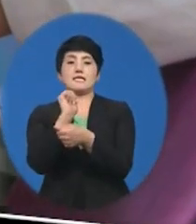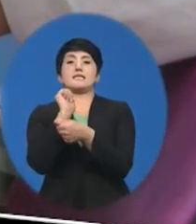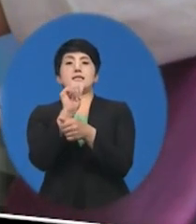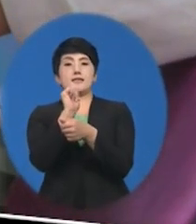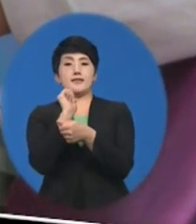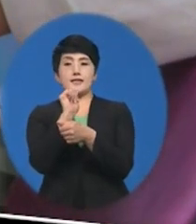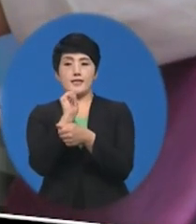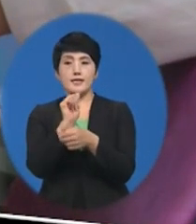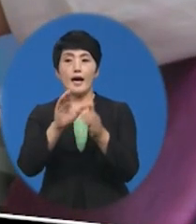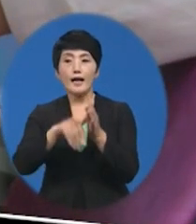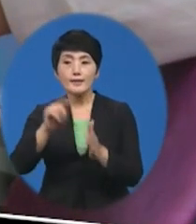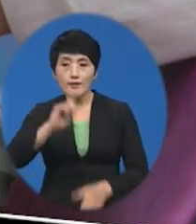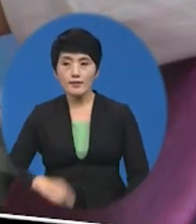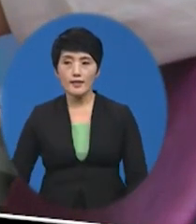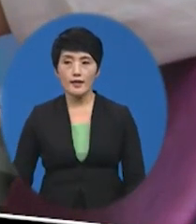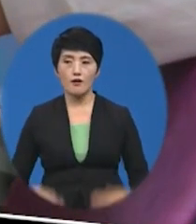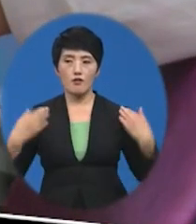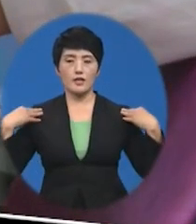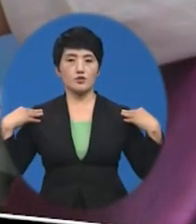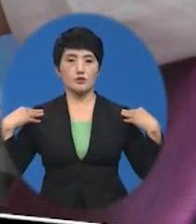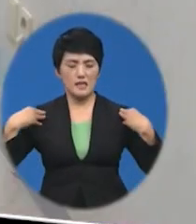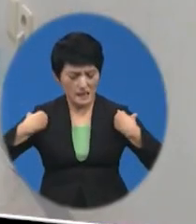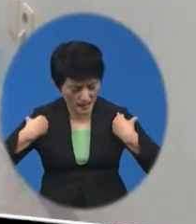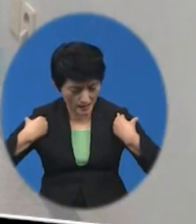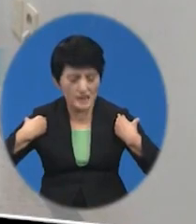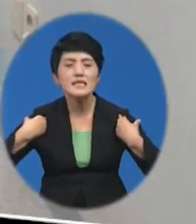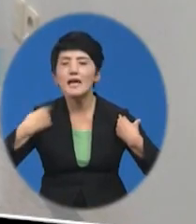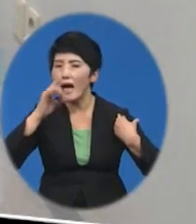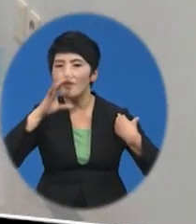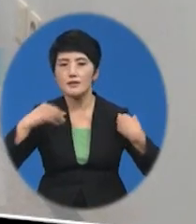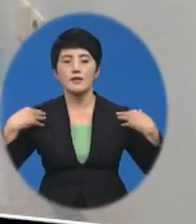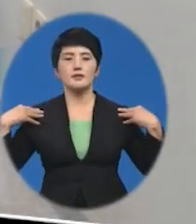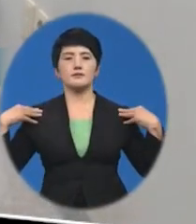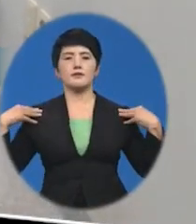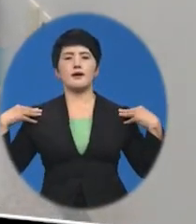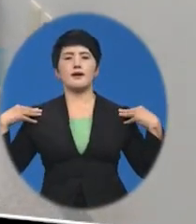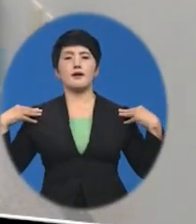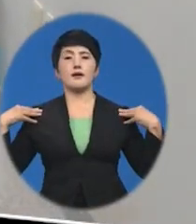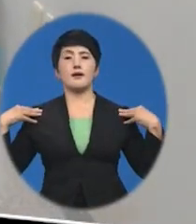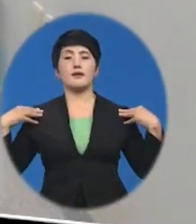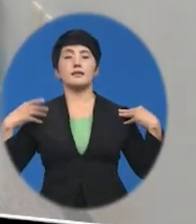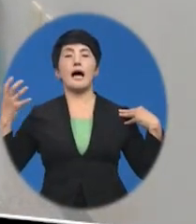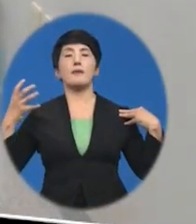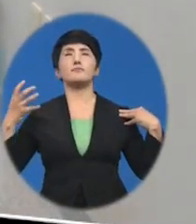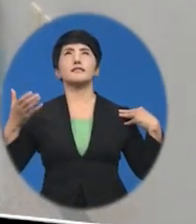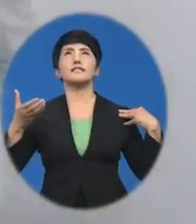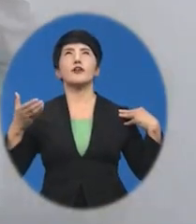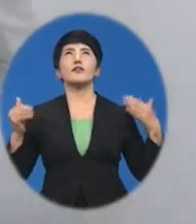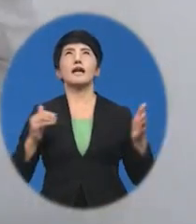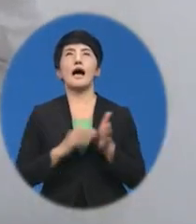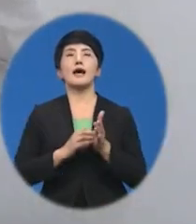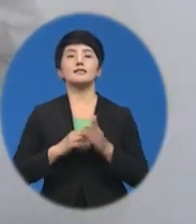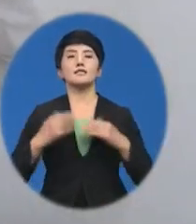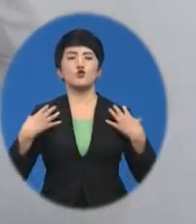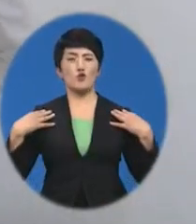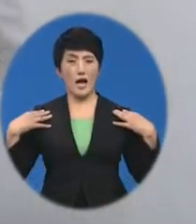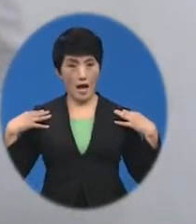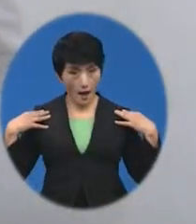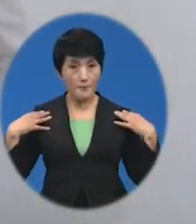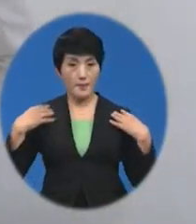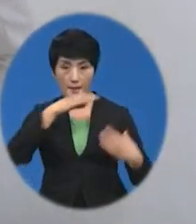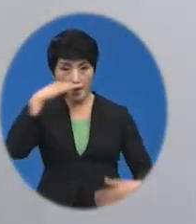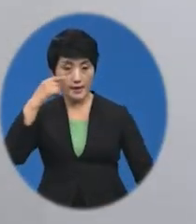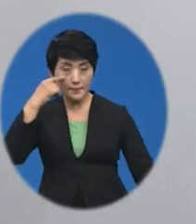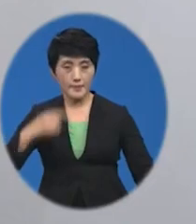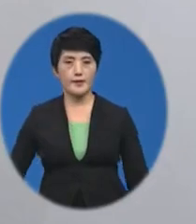되지 않습니다. 목을 뒤로 젖혀서 어느 순간에 방사통이 오면 그 직전에 멈추어야만 합니다. 이번엔